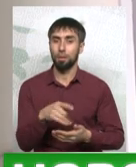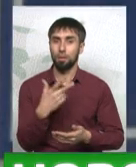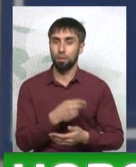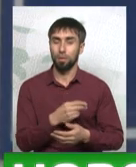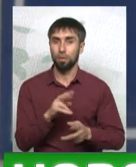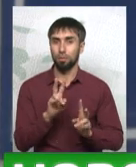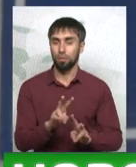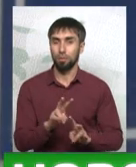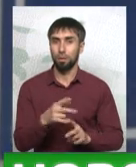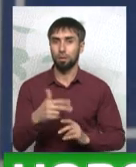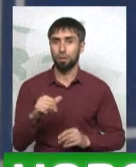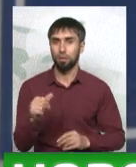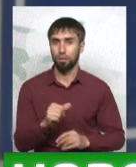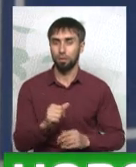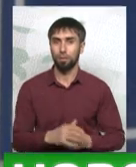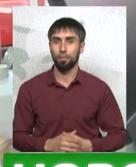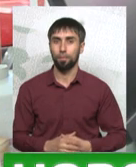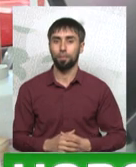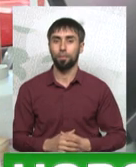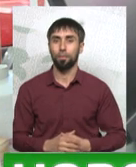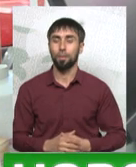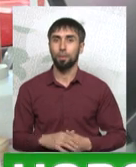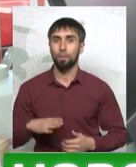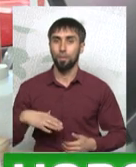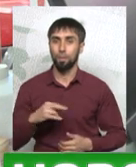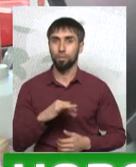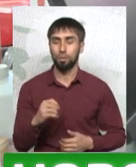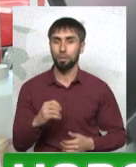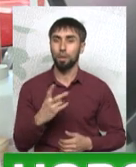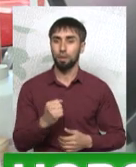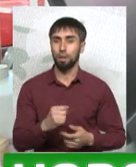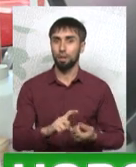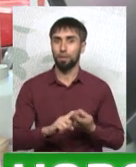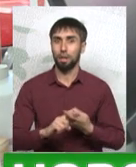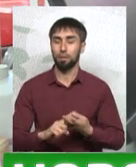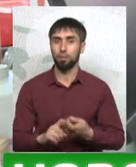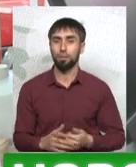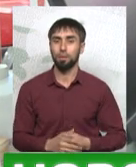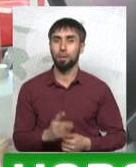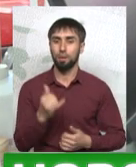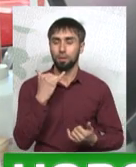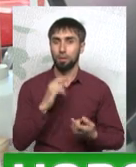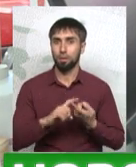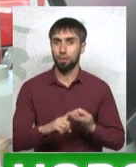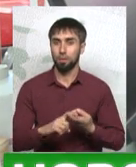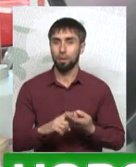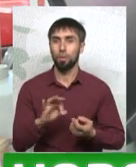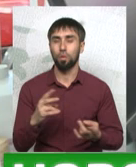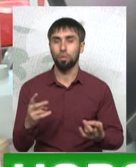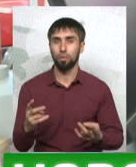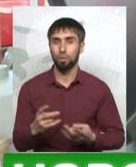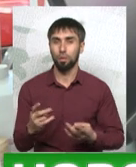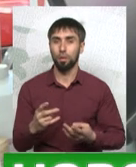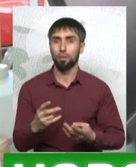остается под надзором педиатра около получаса. А потом он уже на связи, на телефонной связи, по